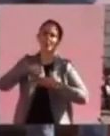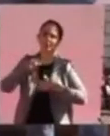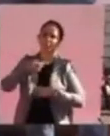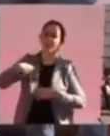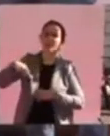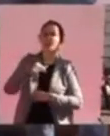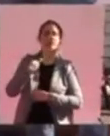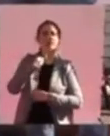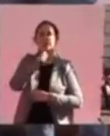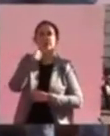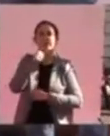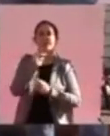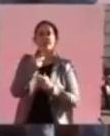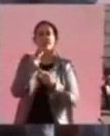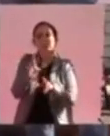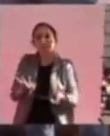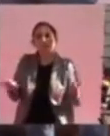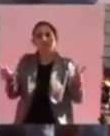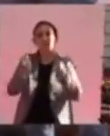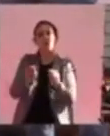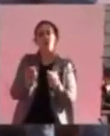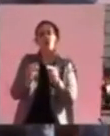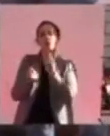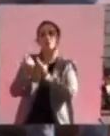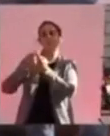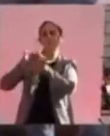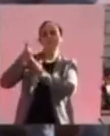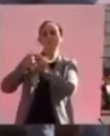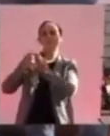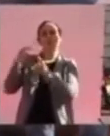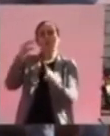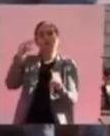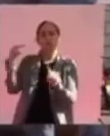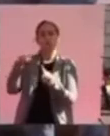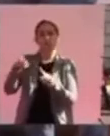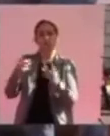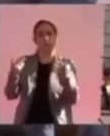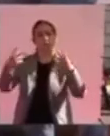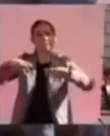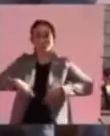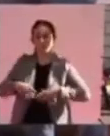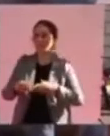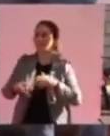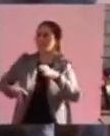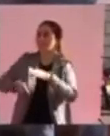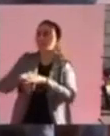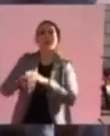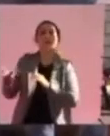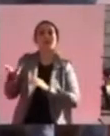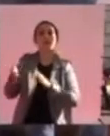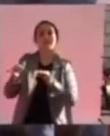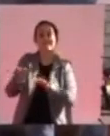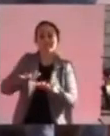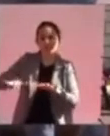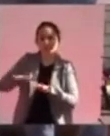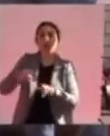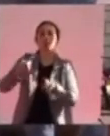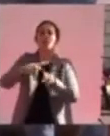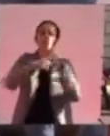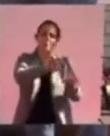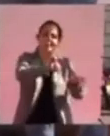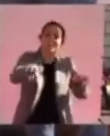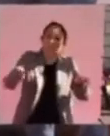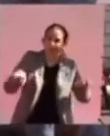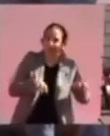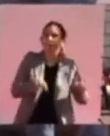una nuova prospettiva organizzativa che partendo dal territorio e dai distretti si sviluppi secondo principi di prossimità